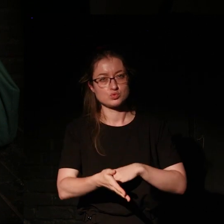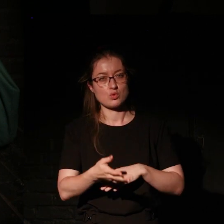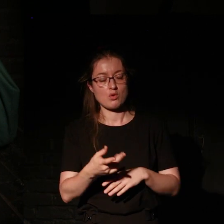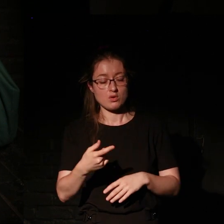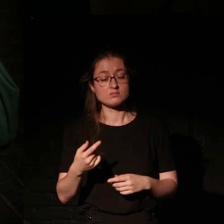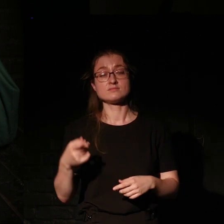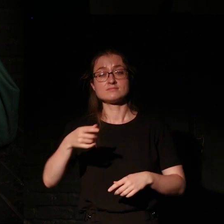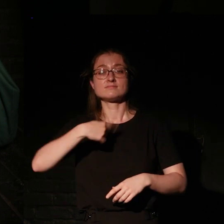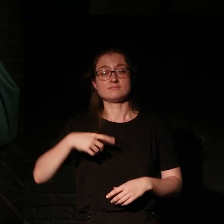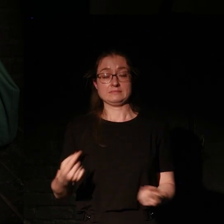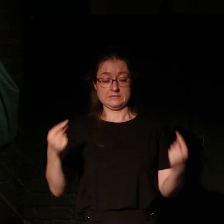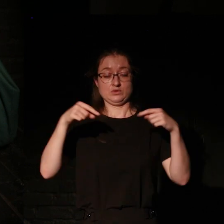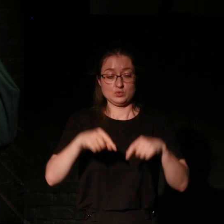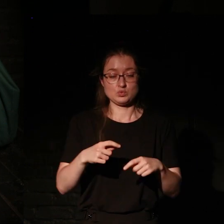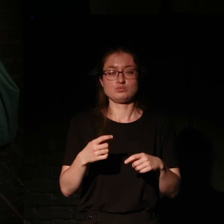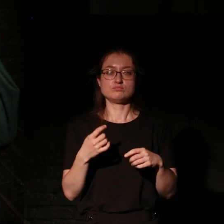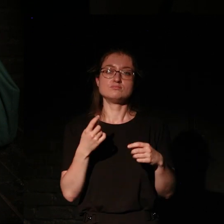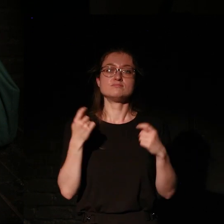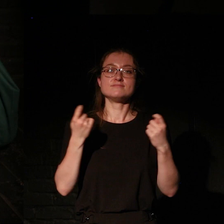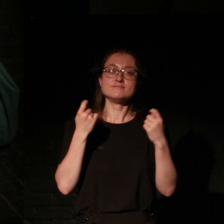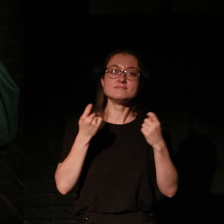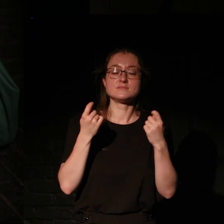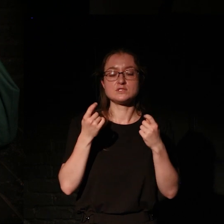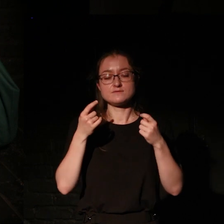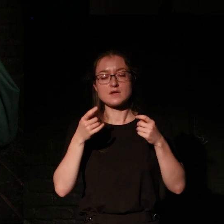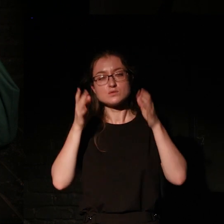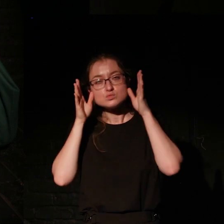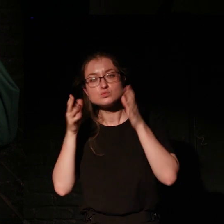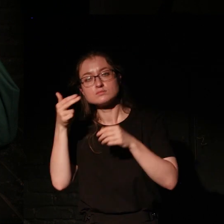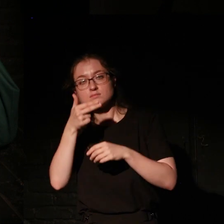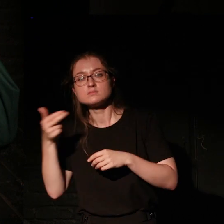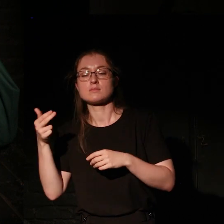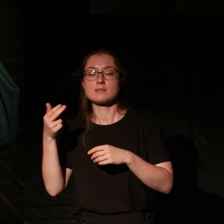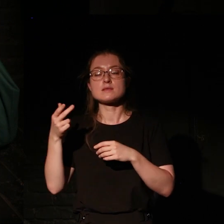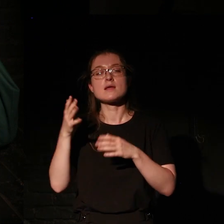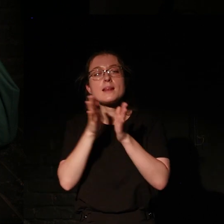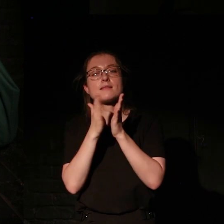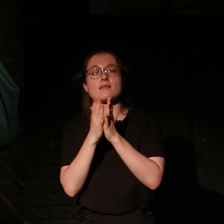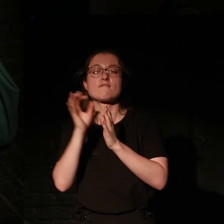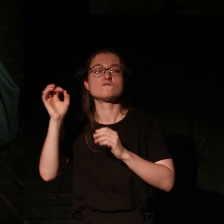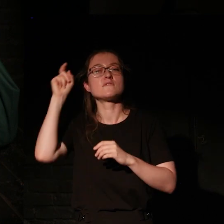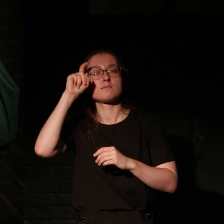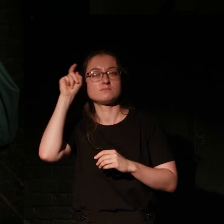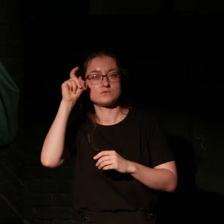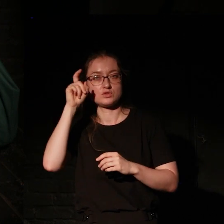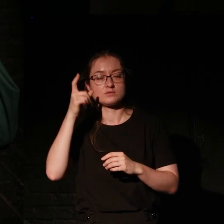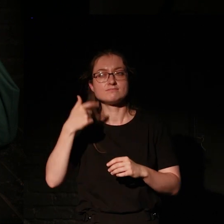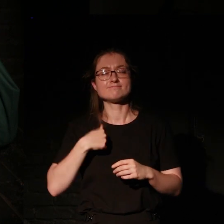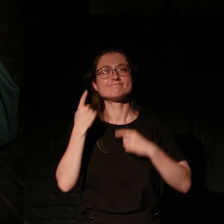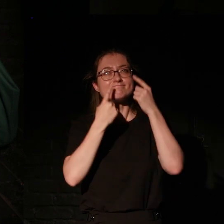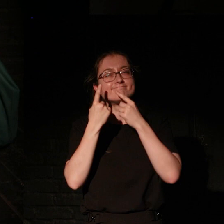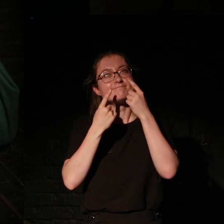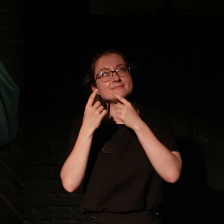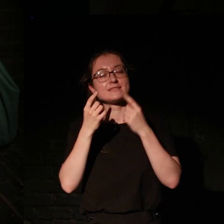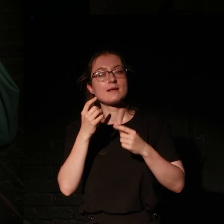literaturze niemieckiej. Myślę sobie o Gutenbergu i jego wynalazku. I o tym, jak wiele